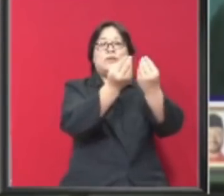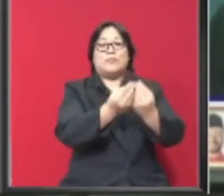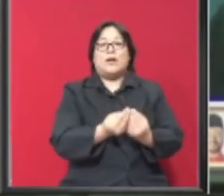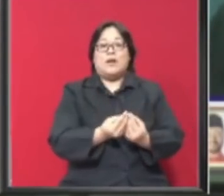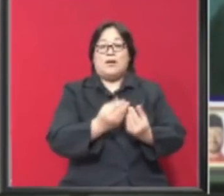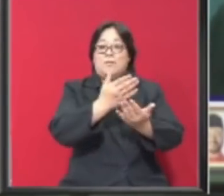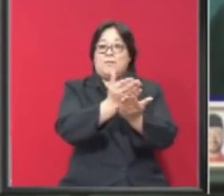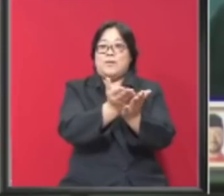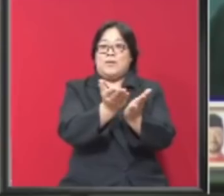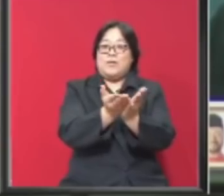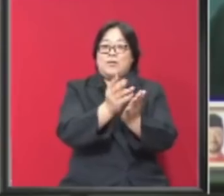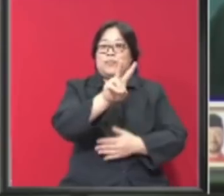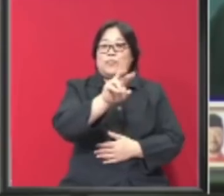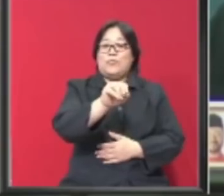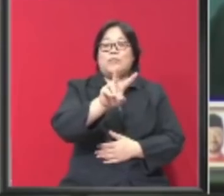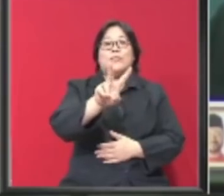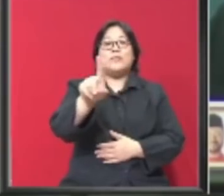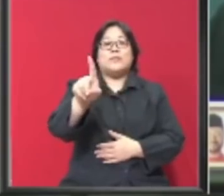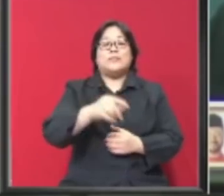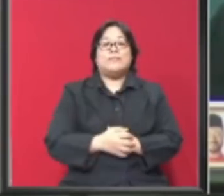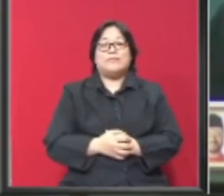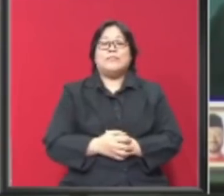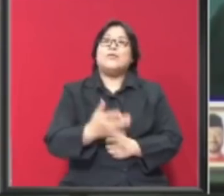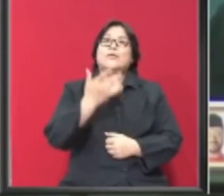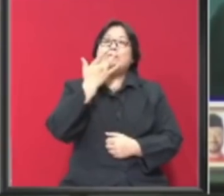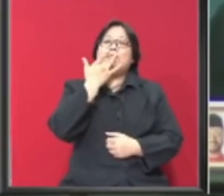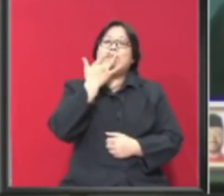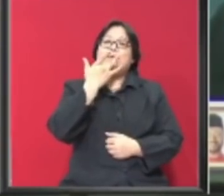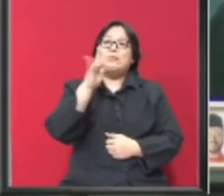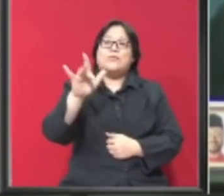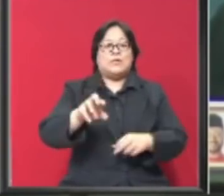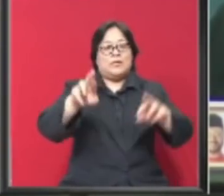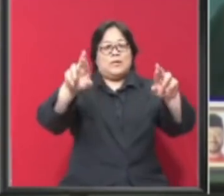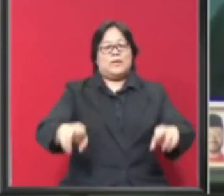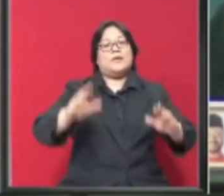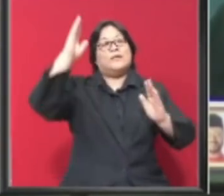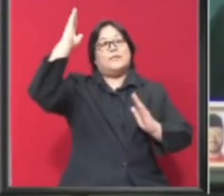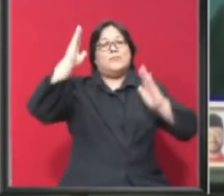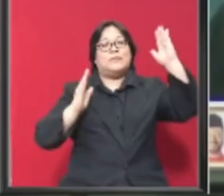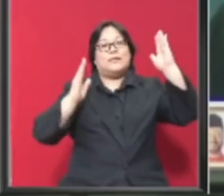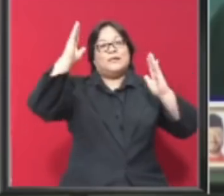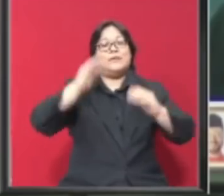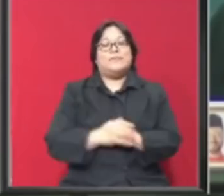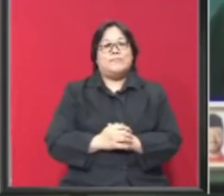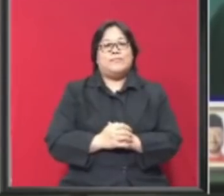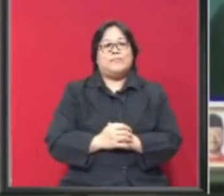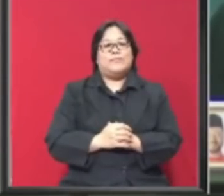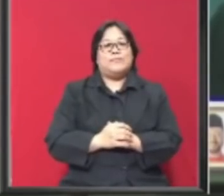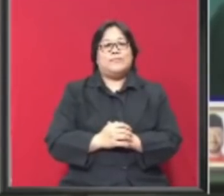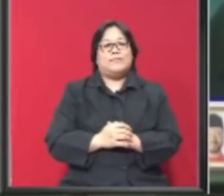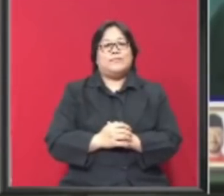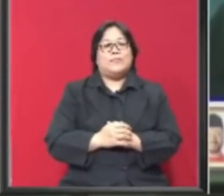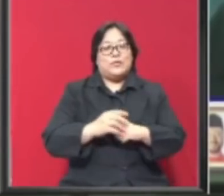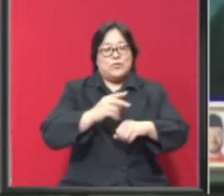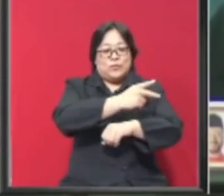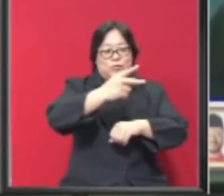belanja one 2021 Bertuah sungguhlah rakyat Malaysia karena selama dua